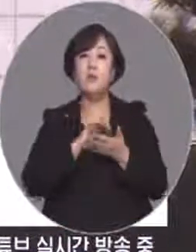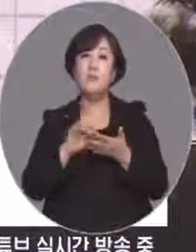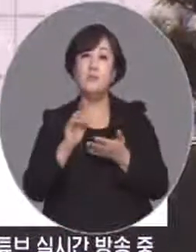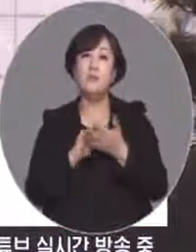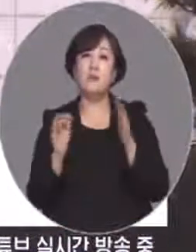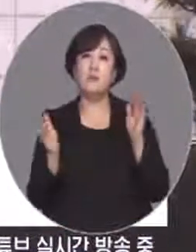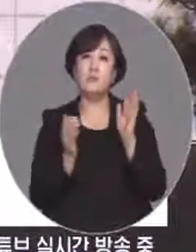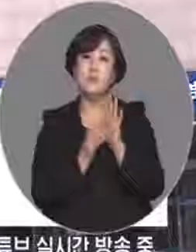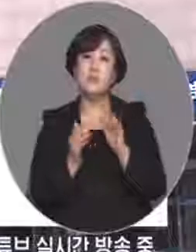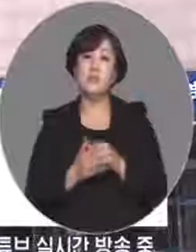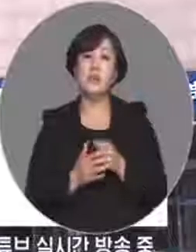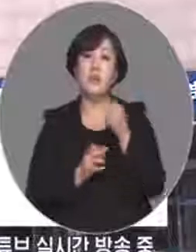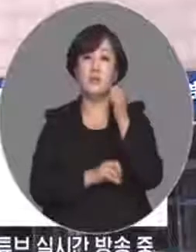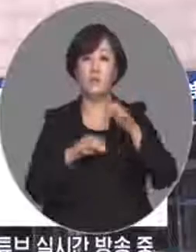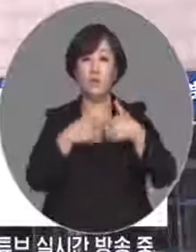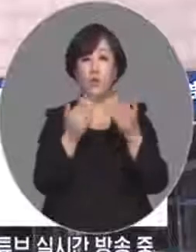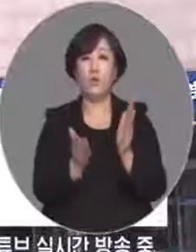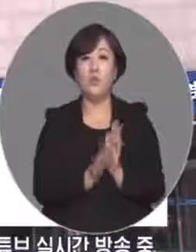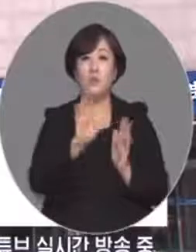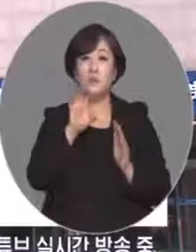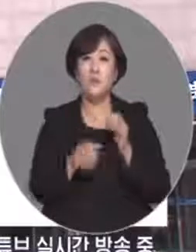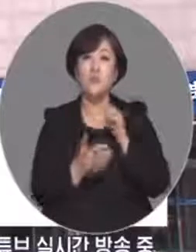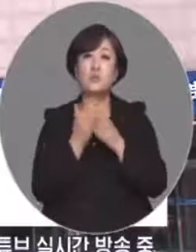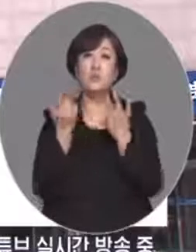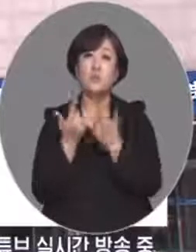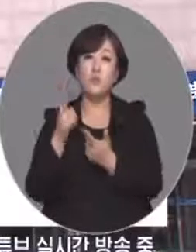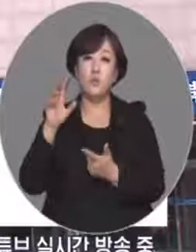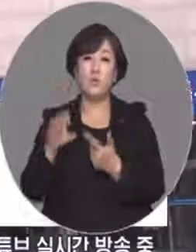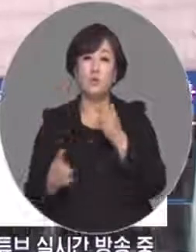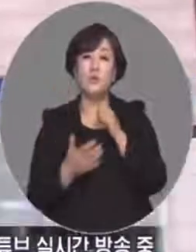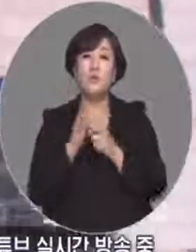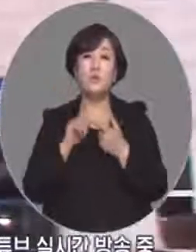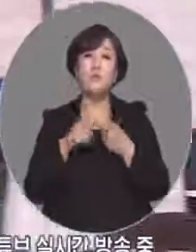분석했습니다. 기초단체 가운데는 북구가 청렴도